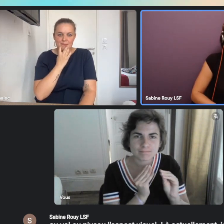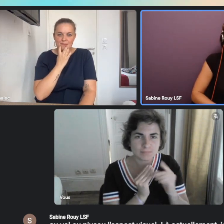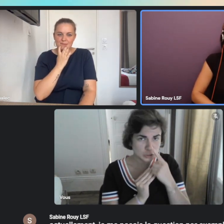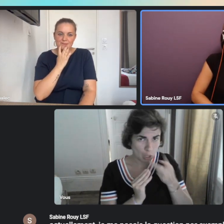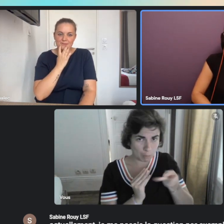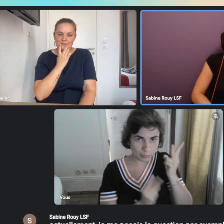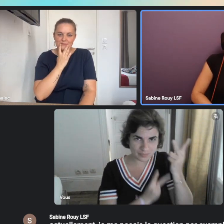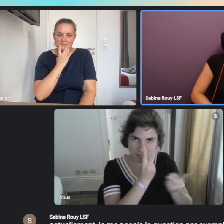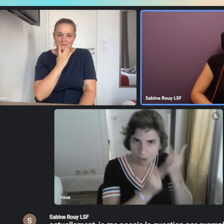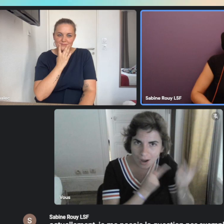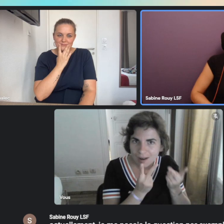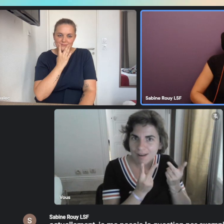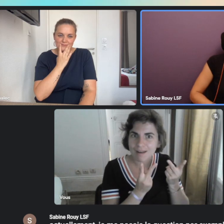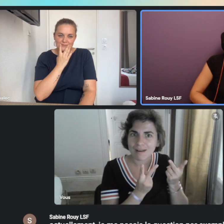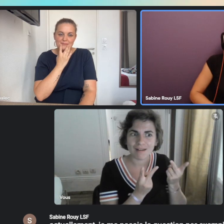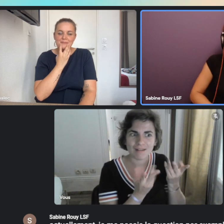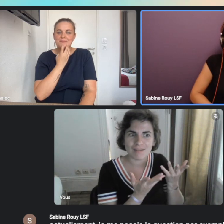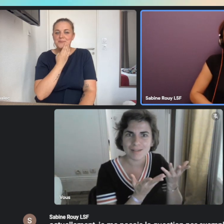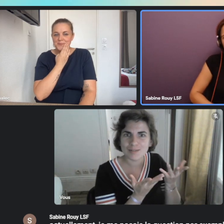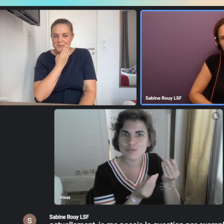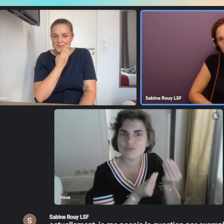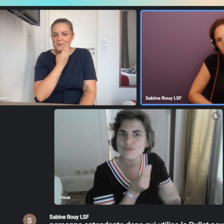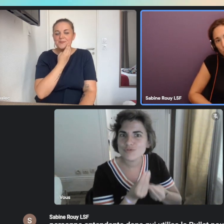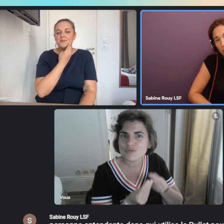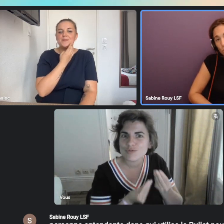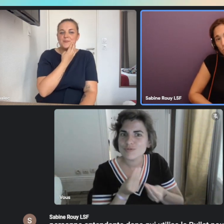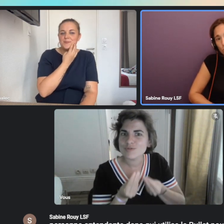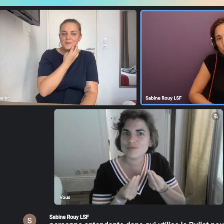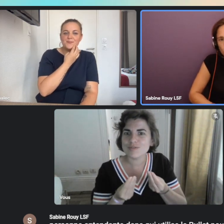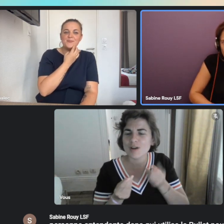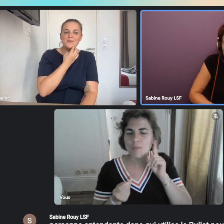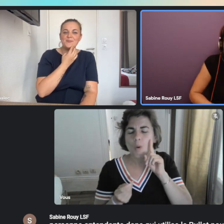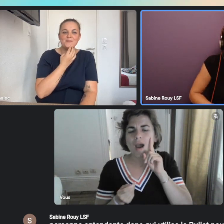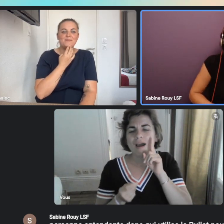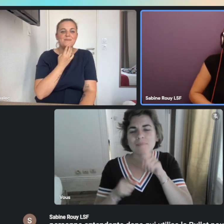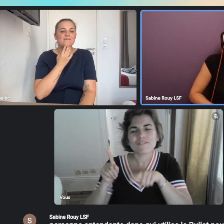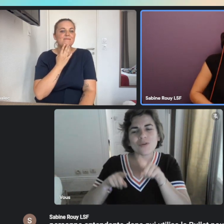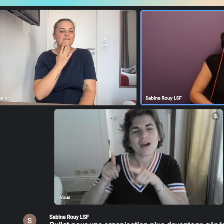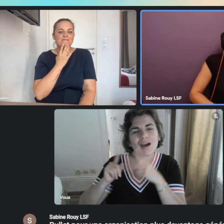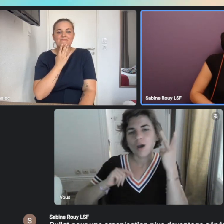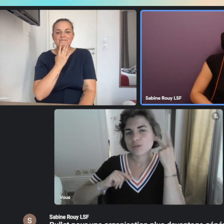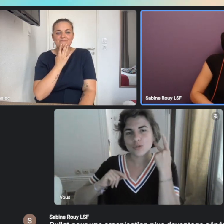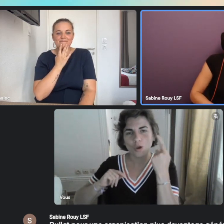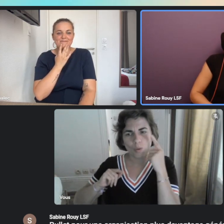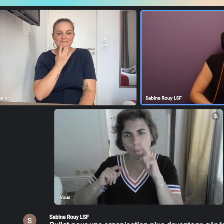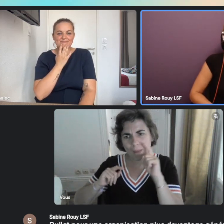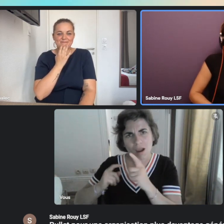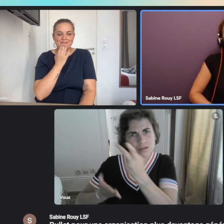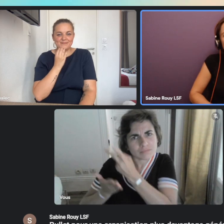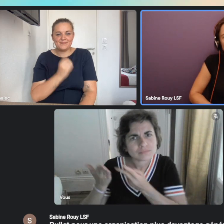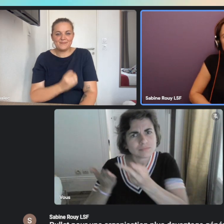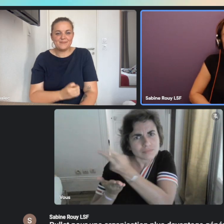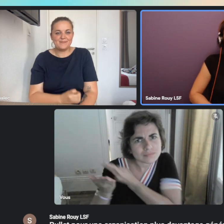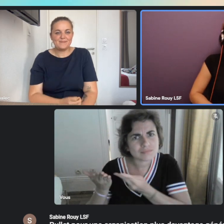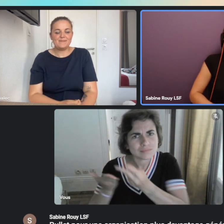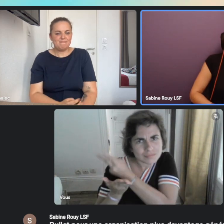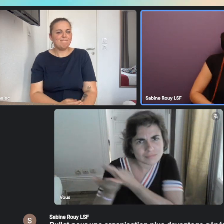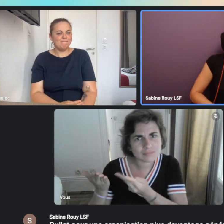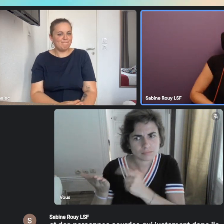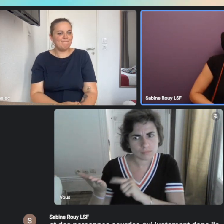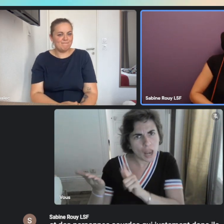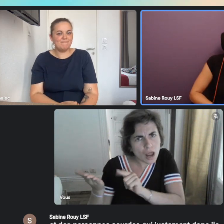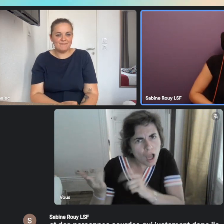bullet journal. Je me demandais, est-ce que ça va être du coup quelque chose de plus visuel pour eux, ou parce que parfois les entendants, je